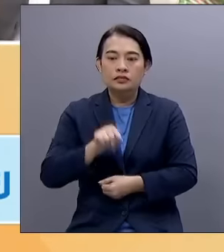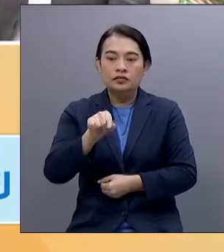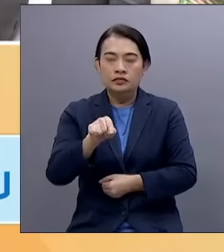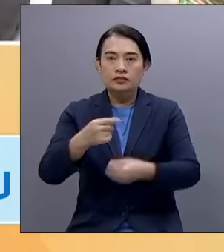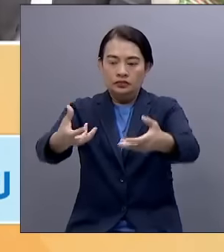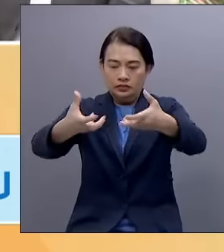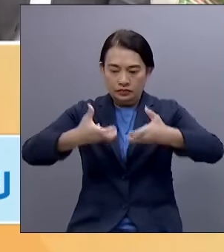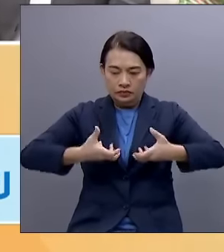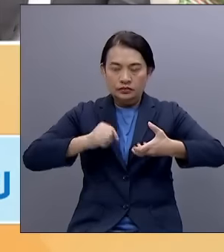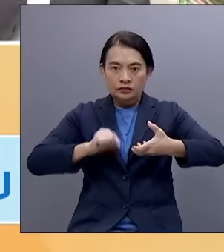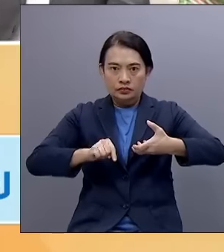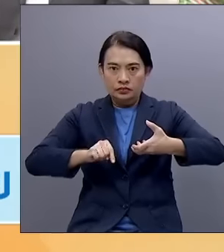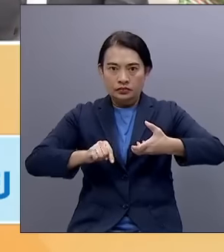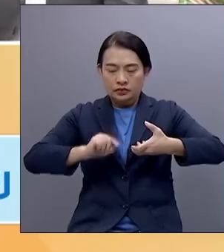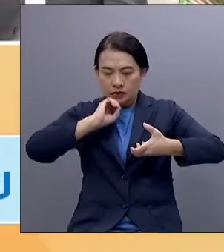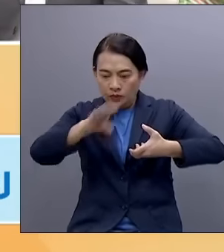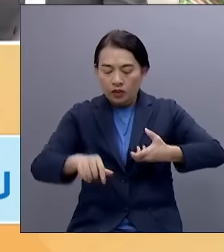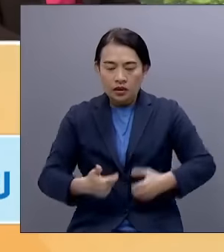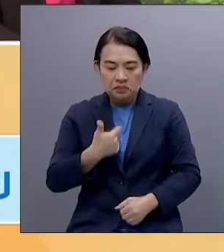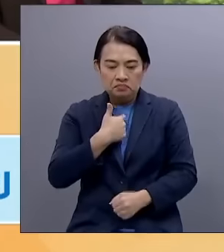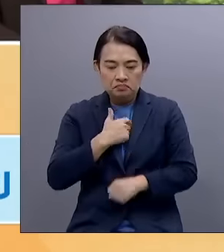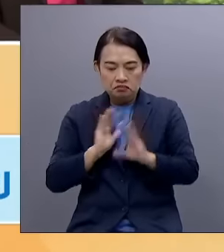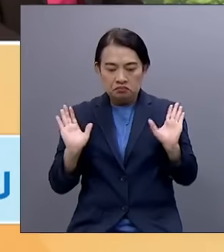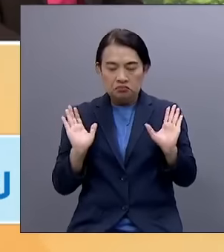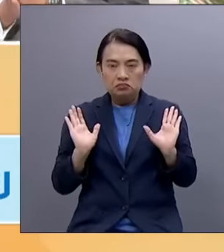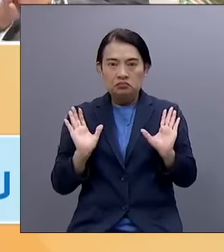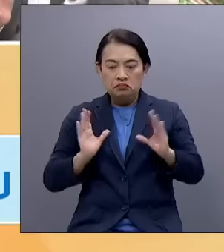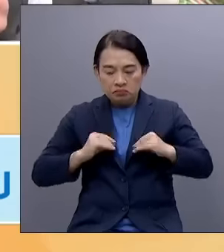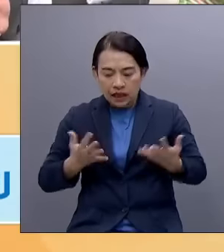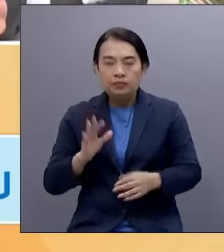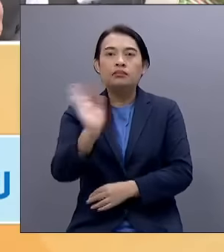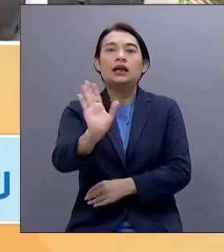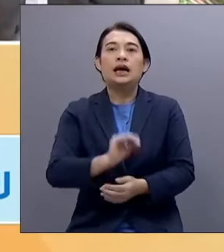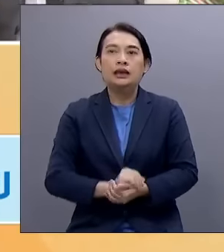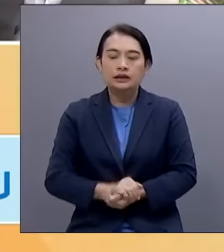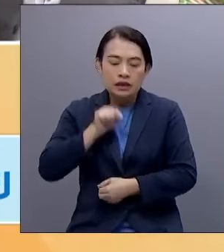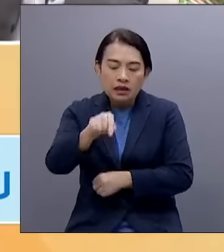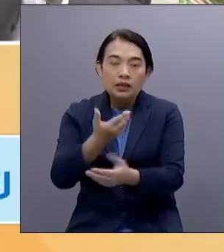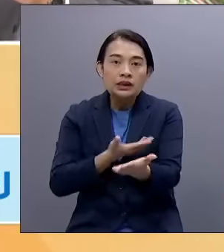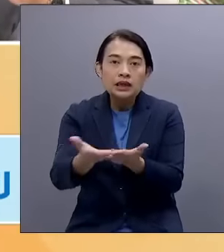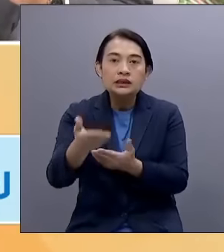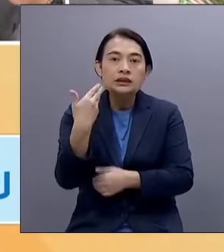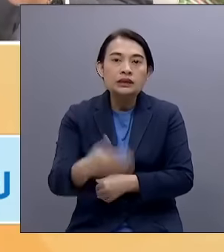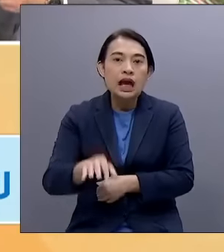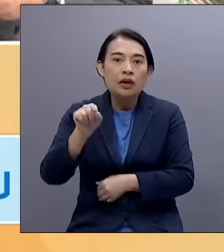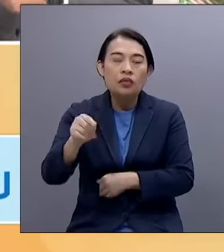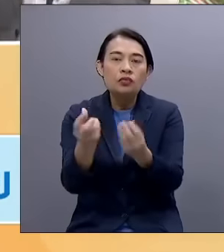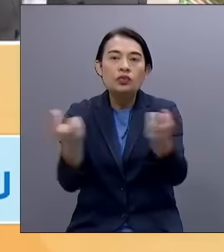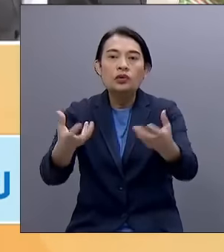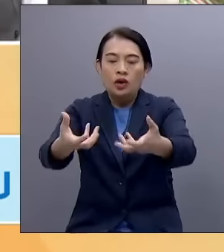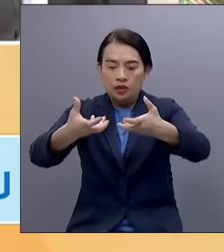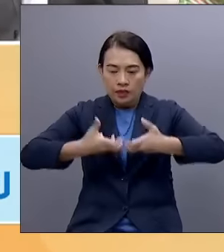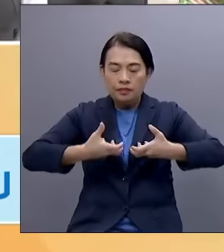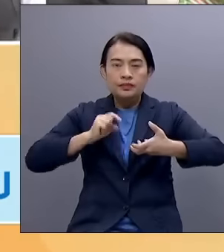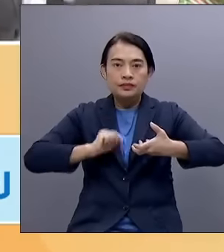อืคุณจะปฏิเสธไม่รับเนี่ยไม่ได้ครับๆเมื่อเมื่อการที่คุณสั่งซื้อมาแล้วเนี่ยคุณก็ต้องรับของนั้นไปนะครับแล้วก็